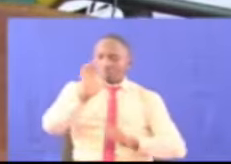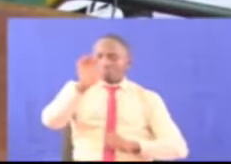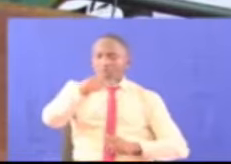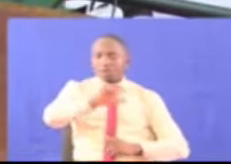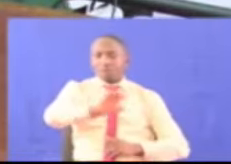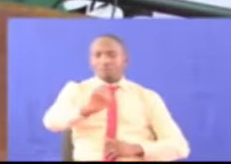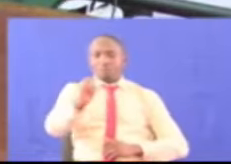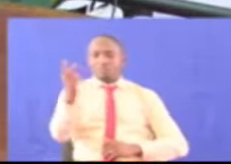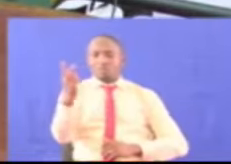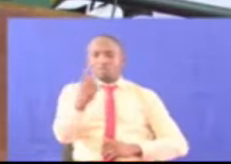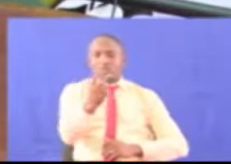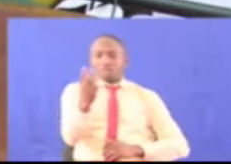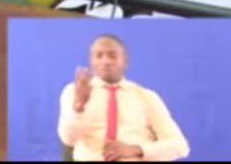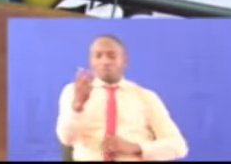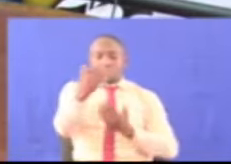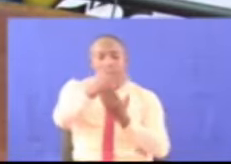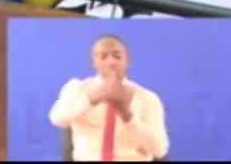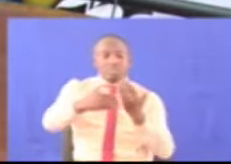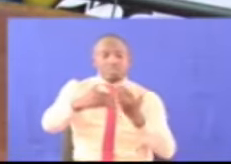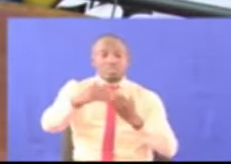2023 nchini Angola.